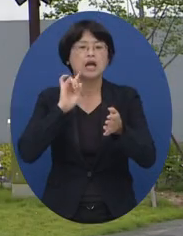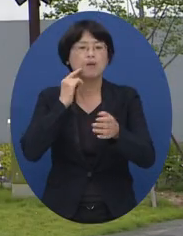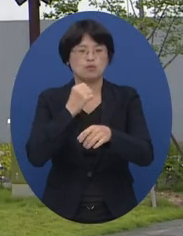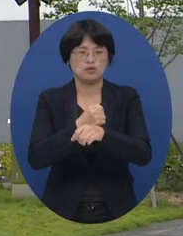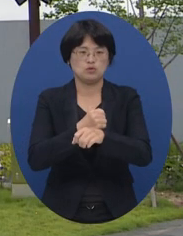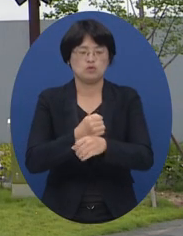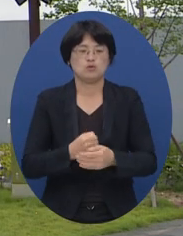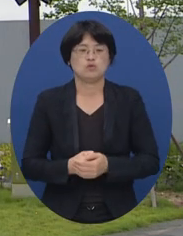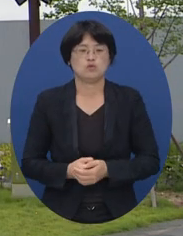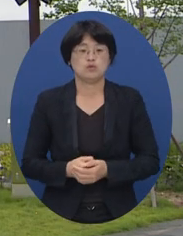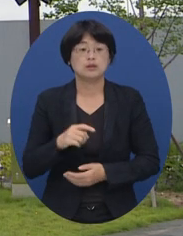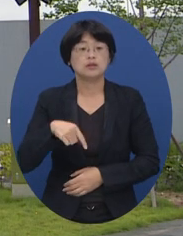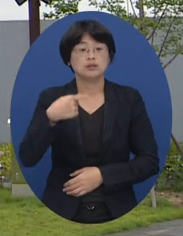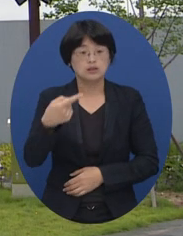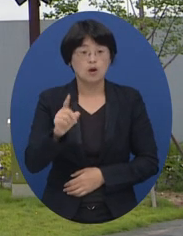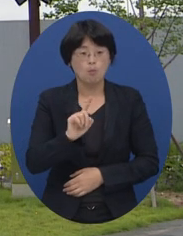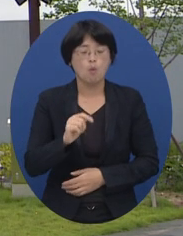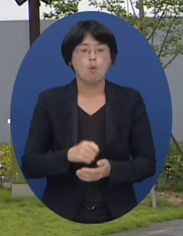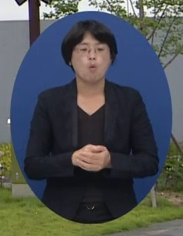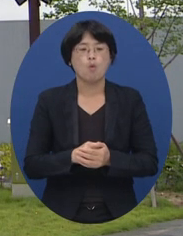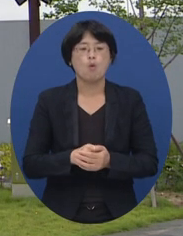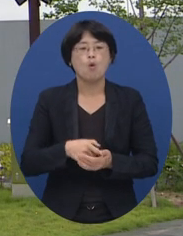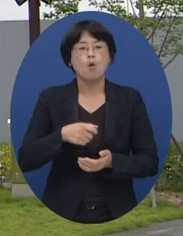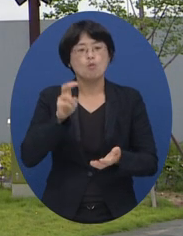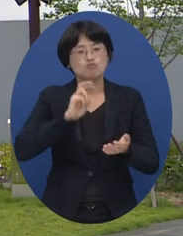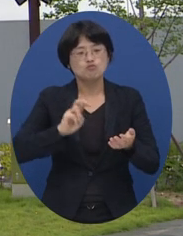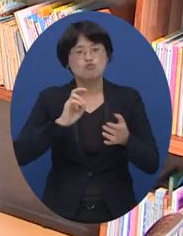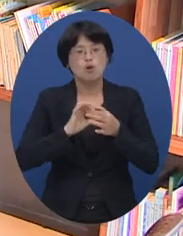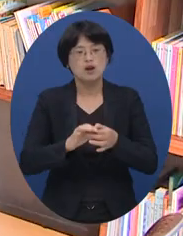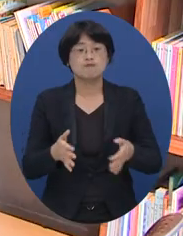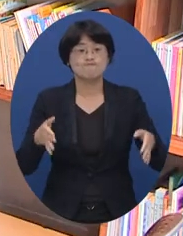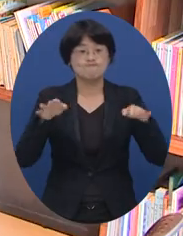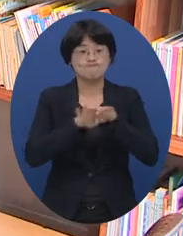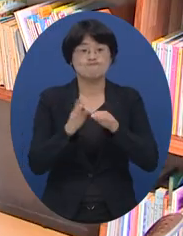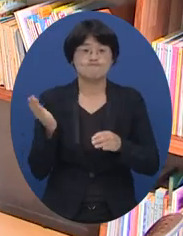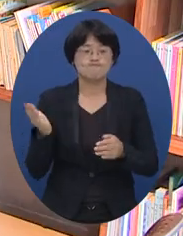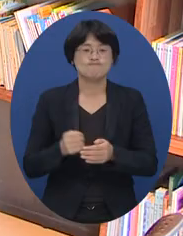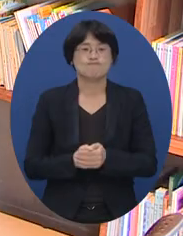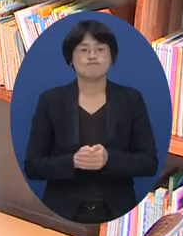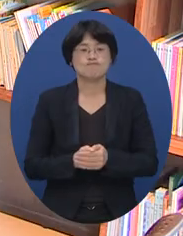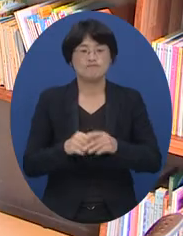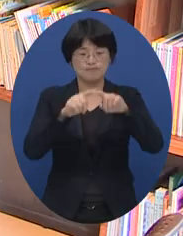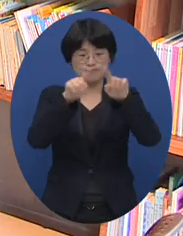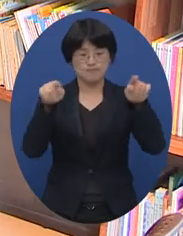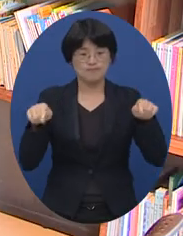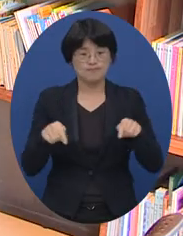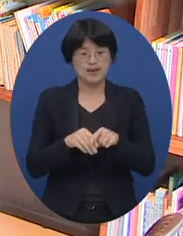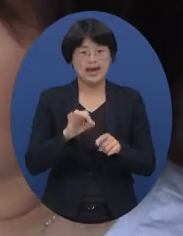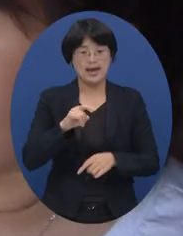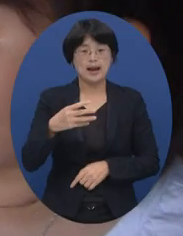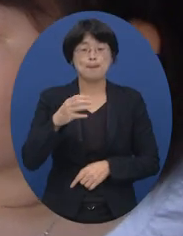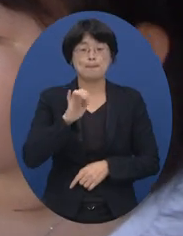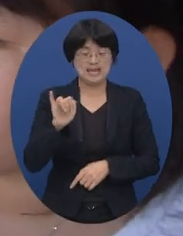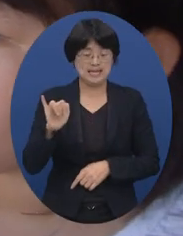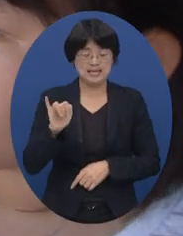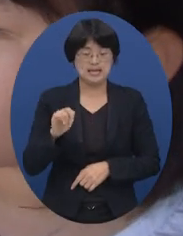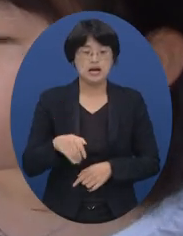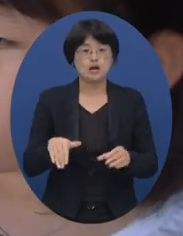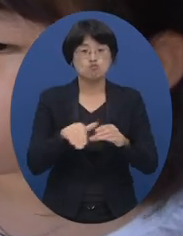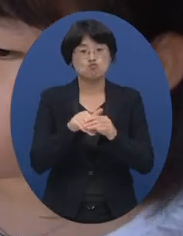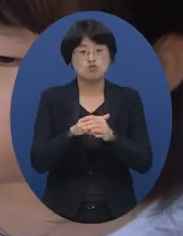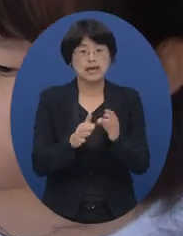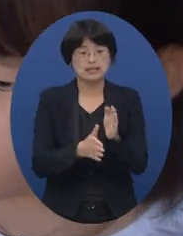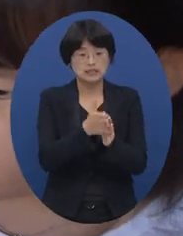있어요. 다음 코스는 가평의 또 다른 명소, 뮤직 빌리지. LP판으로 듣는 노래와 영화 등을 즐길 수 있는 문화